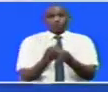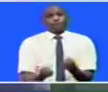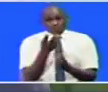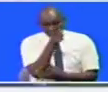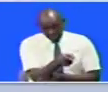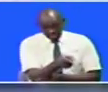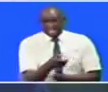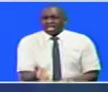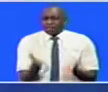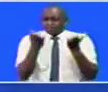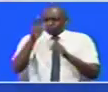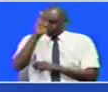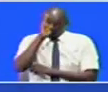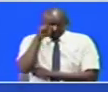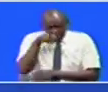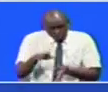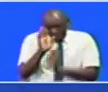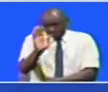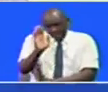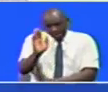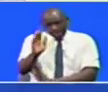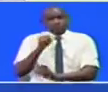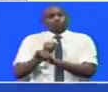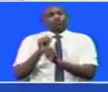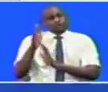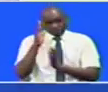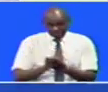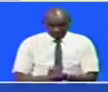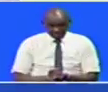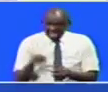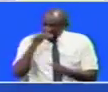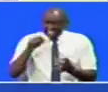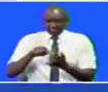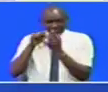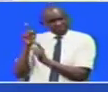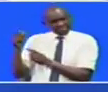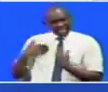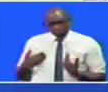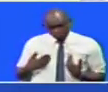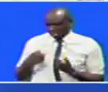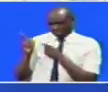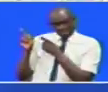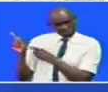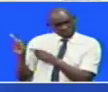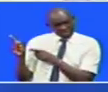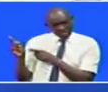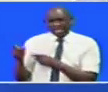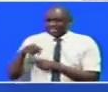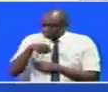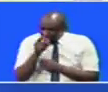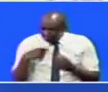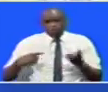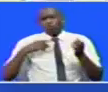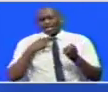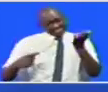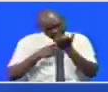improved police capability and response. Magari hayo maalum yanadhihirisha hatua muhimu ya serikali katika kukuza